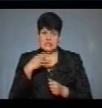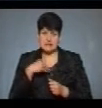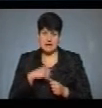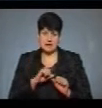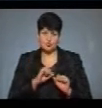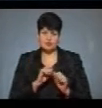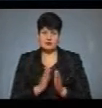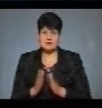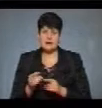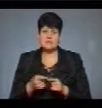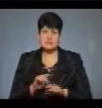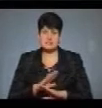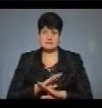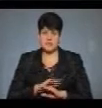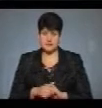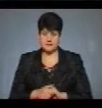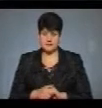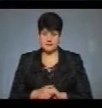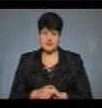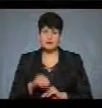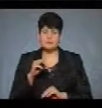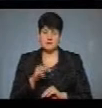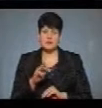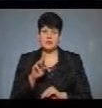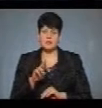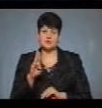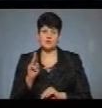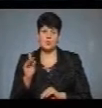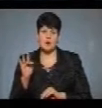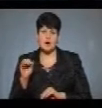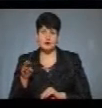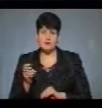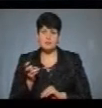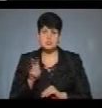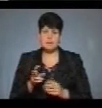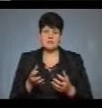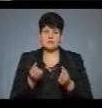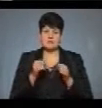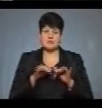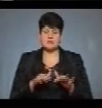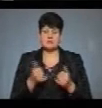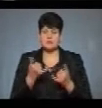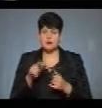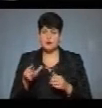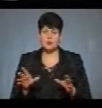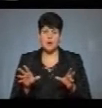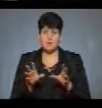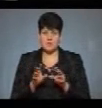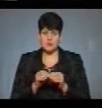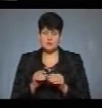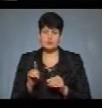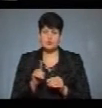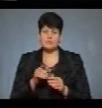і це є смерть. Тернополянка Яна Шкуратова прийшла підтримати акцію. А зараз люди об'єднуються,